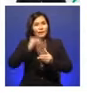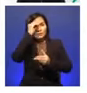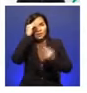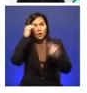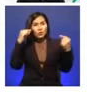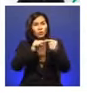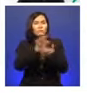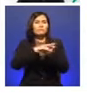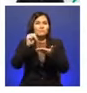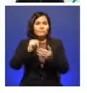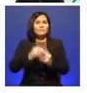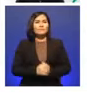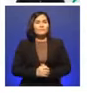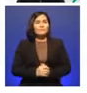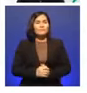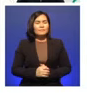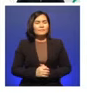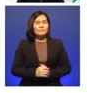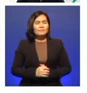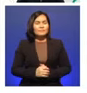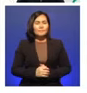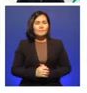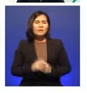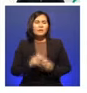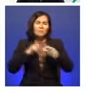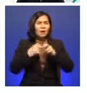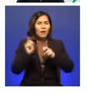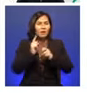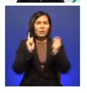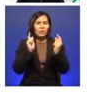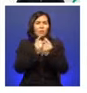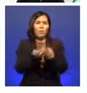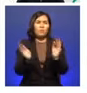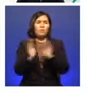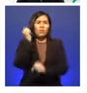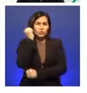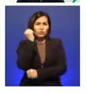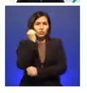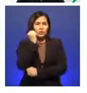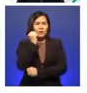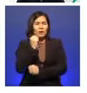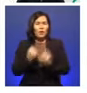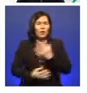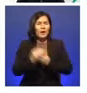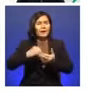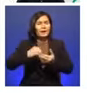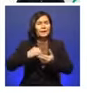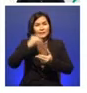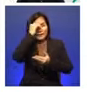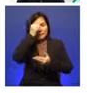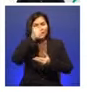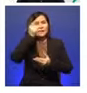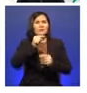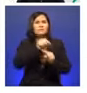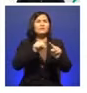ะครับเราพบว่าเรื่องสำคัญโจทย์สำคัญคือครอบครัวยากจนที่สุด 10% เข้าถึงการศึกษาในระดับอุดมศึกษาได้เพียง 4% เท่านั้นเองนะ